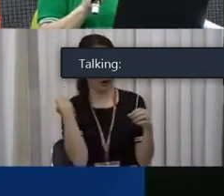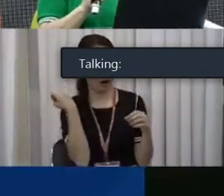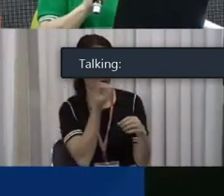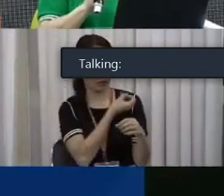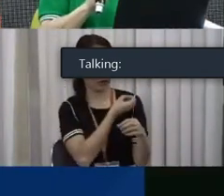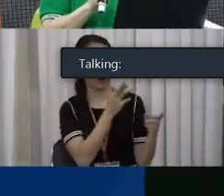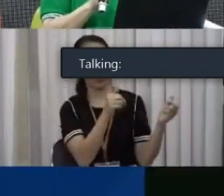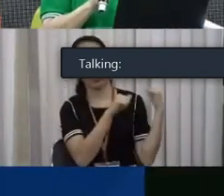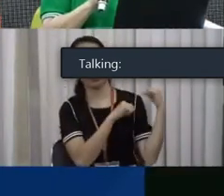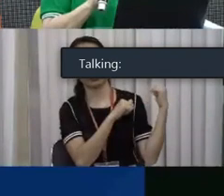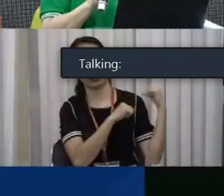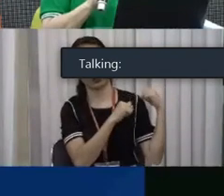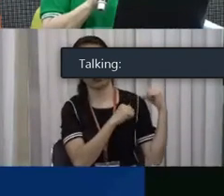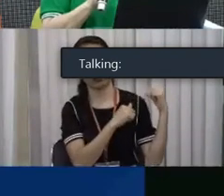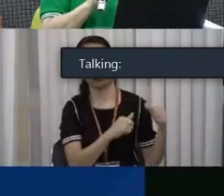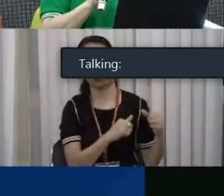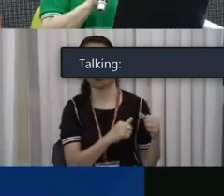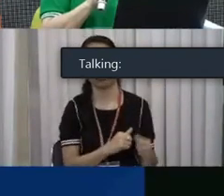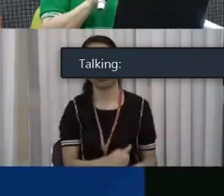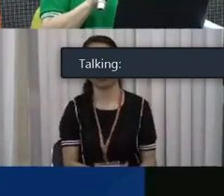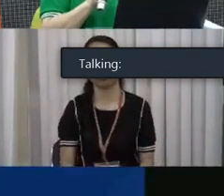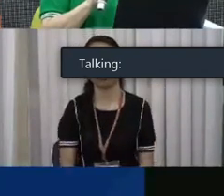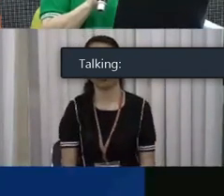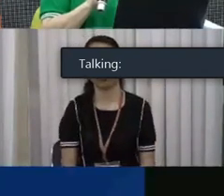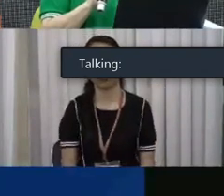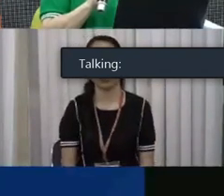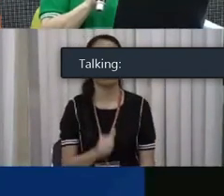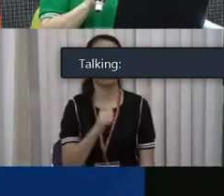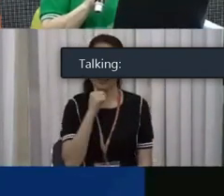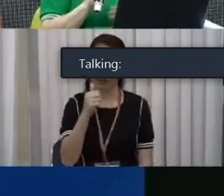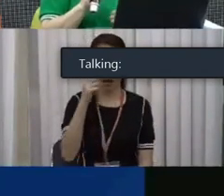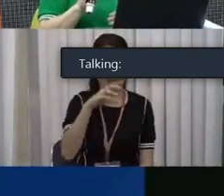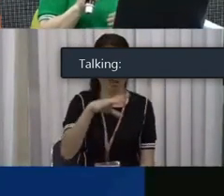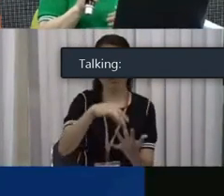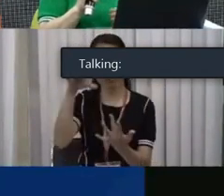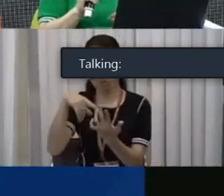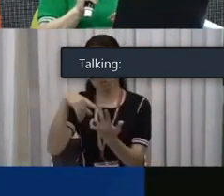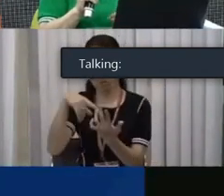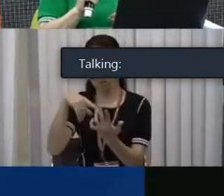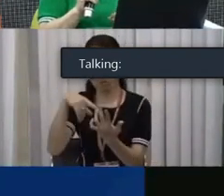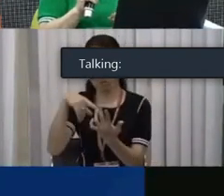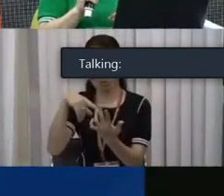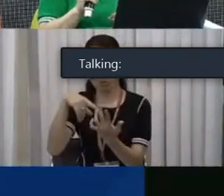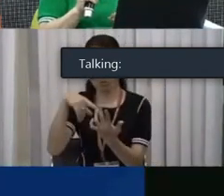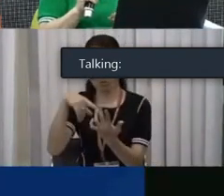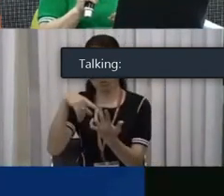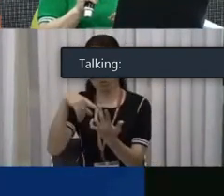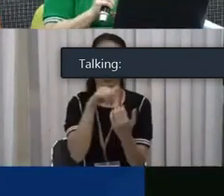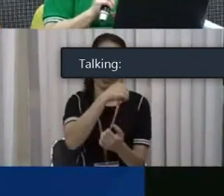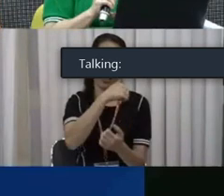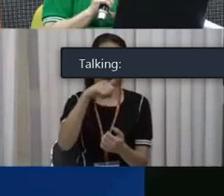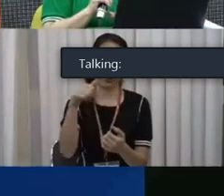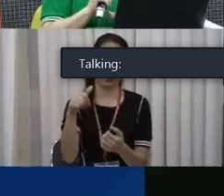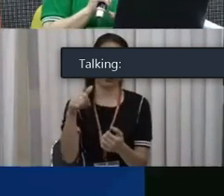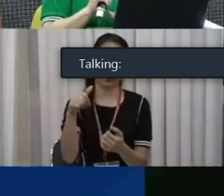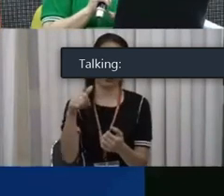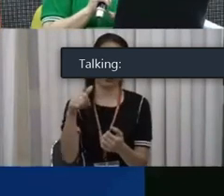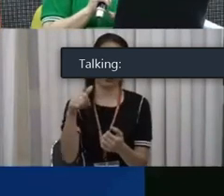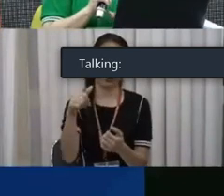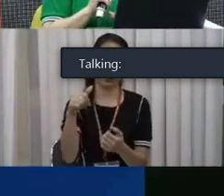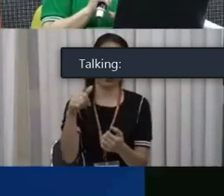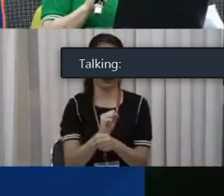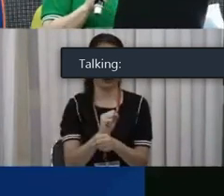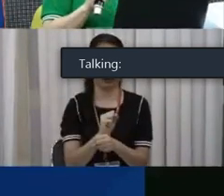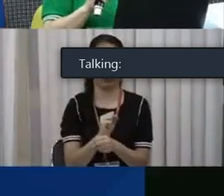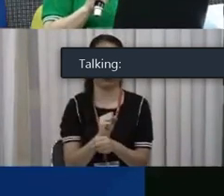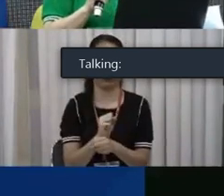choosing the kind of career nga kadto pong trabaho nga ni match sa ato